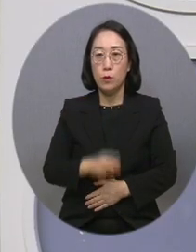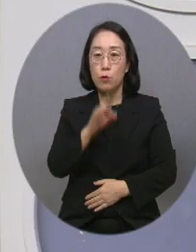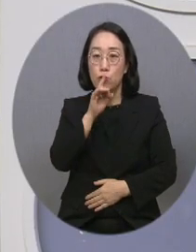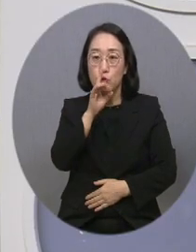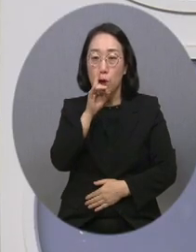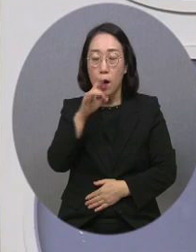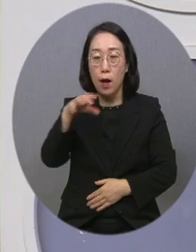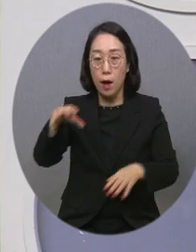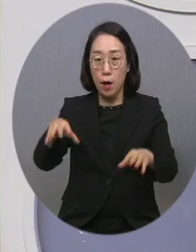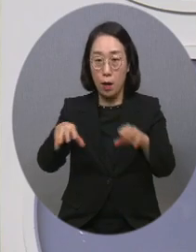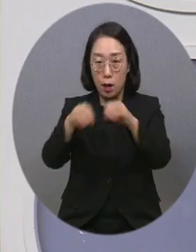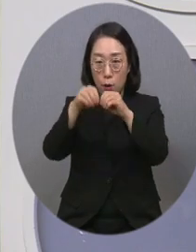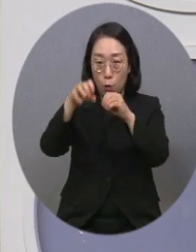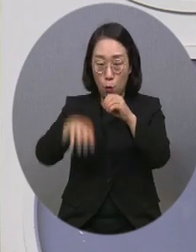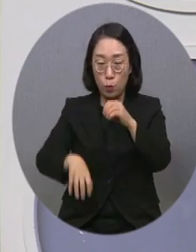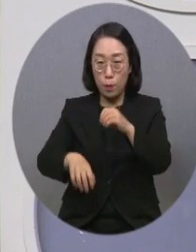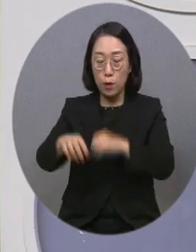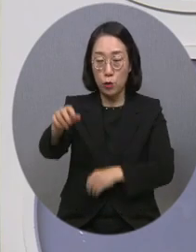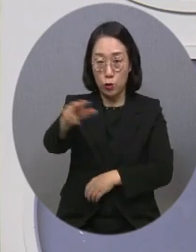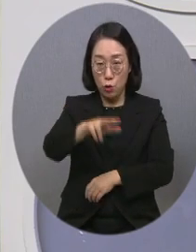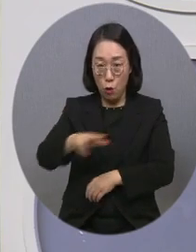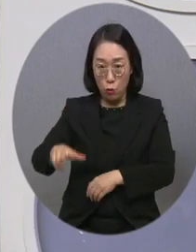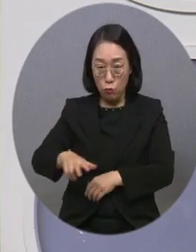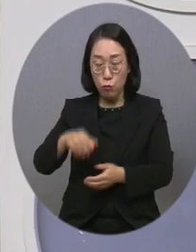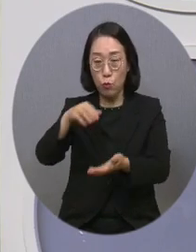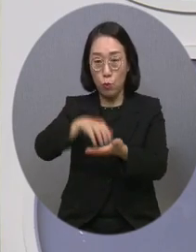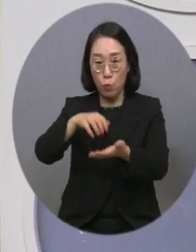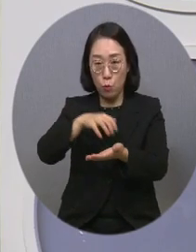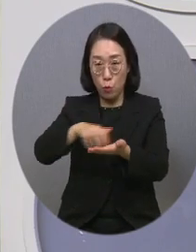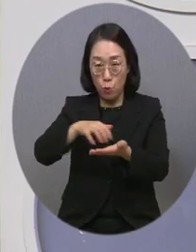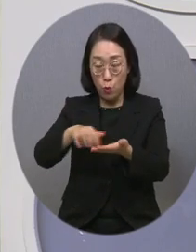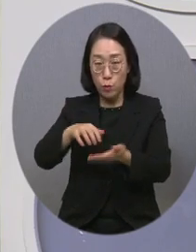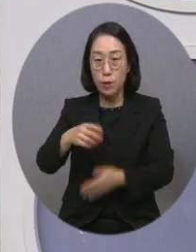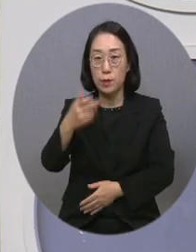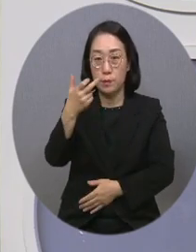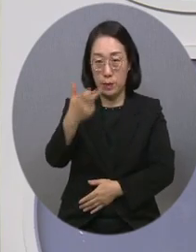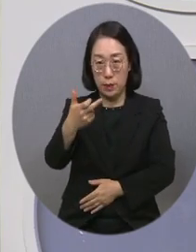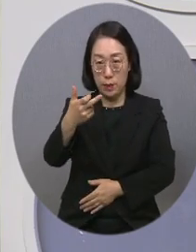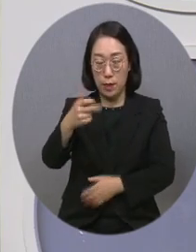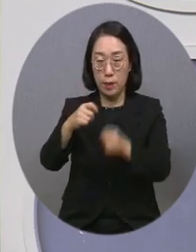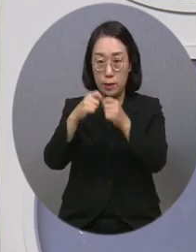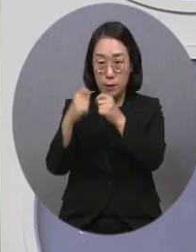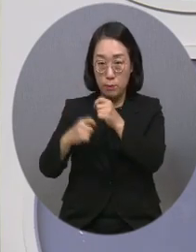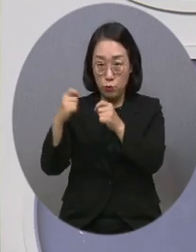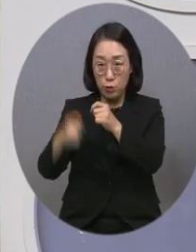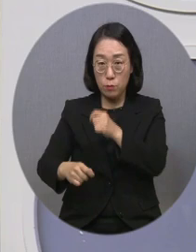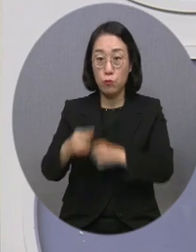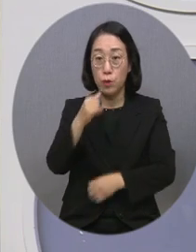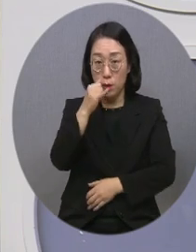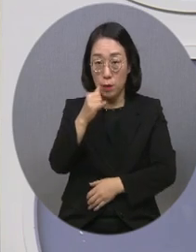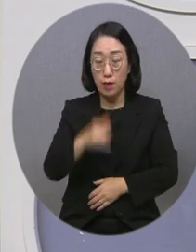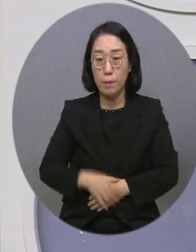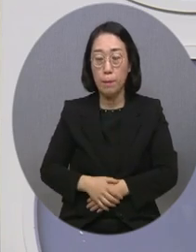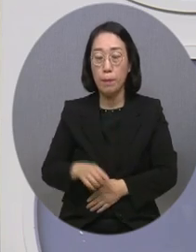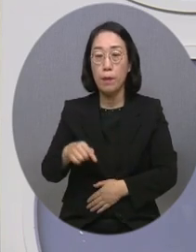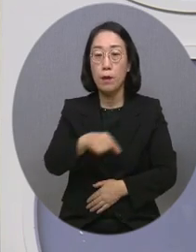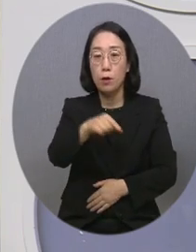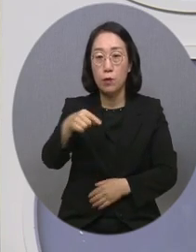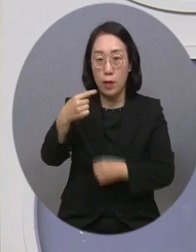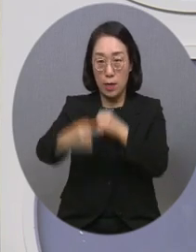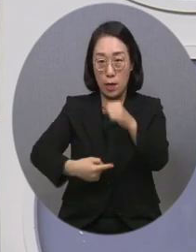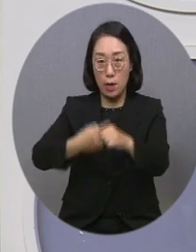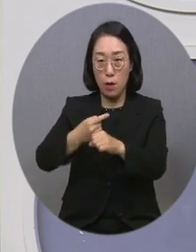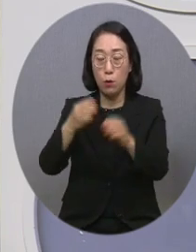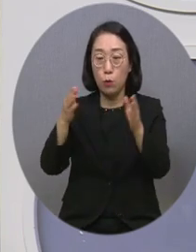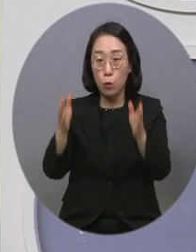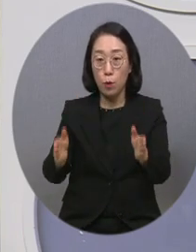중앙회와 전국의 17개 시도지회가 구성이 돼가지고 연간 이제